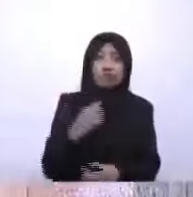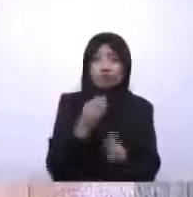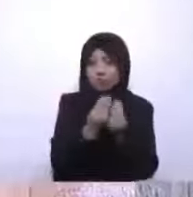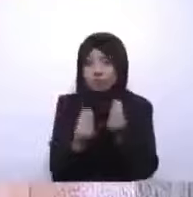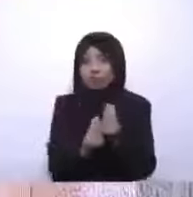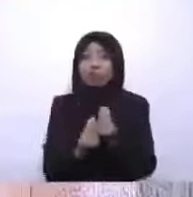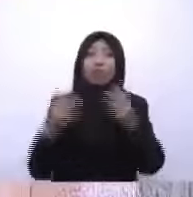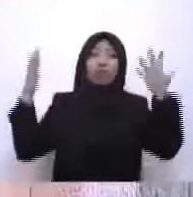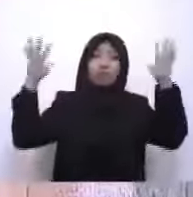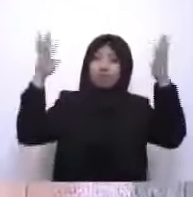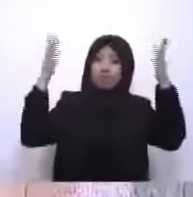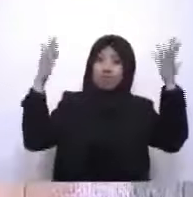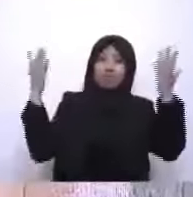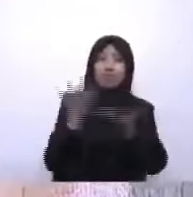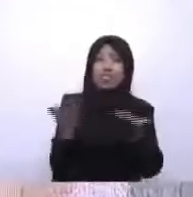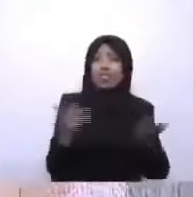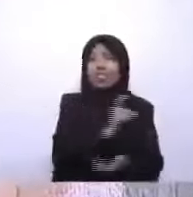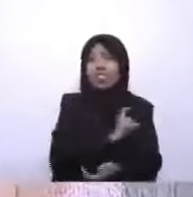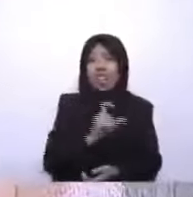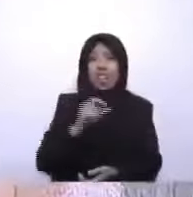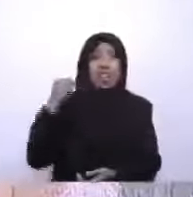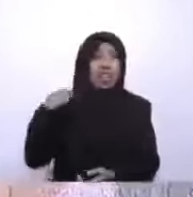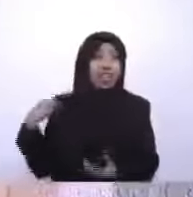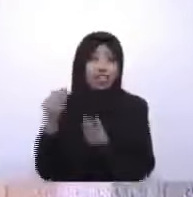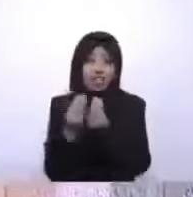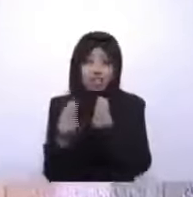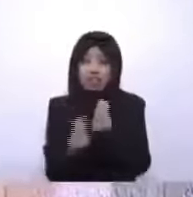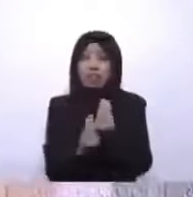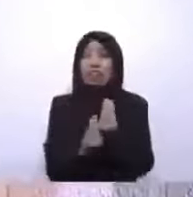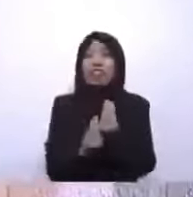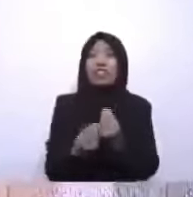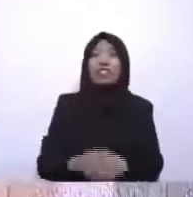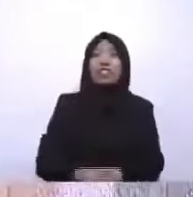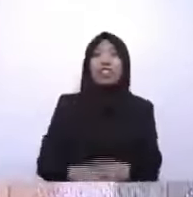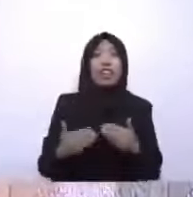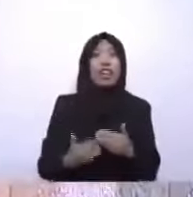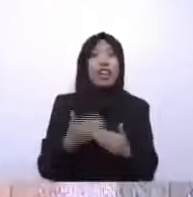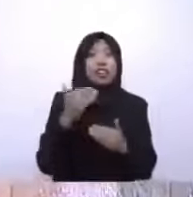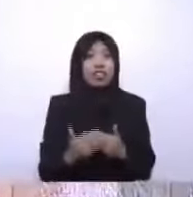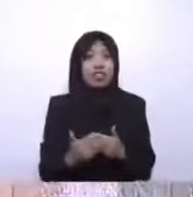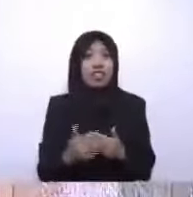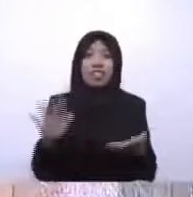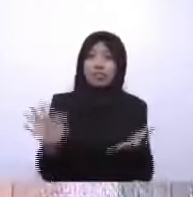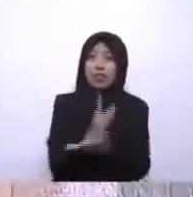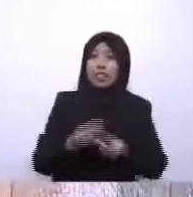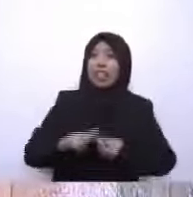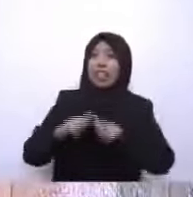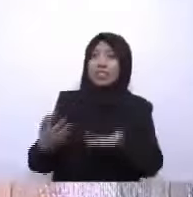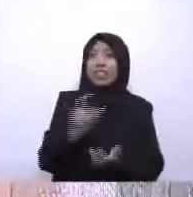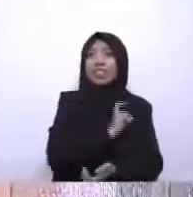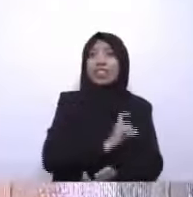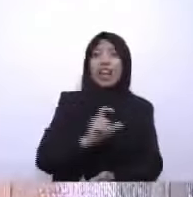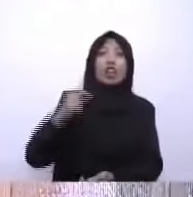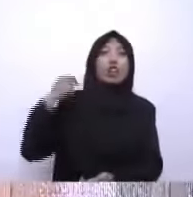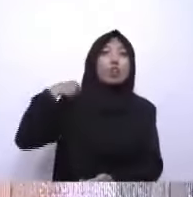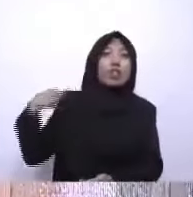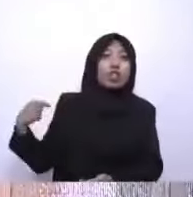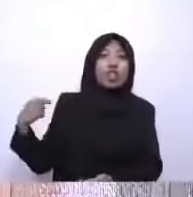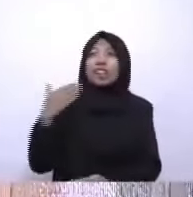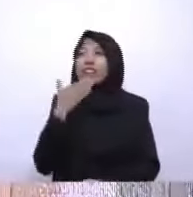untuk seluruh calon wakil gubernur. Dan di sesi selanjutnya kami akan berikan kesempatan kepada para calon gubernur untuk